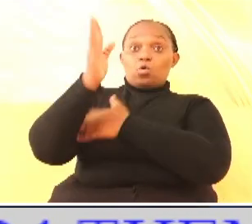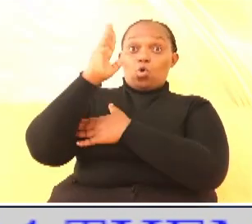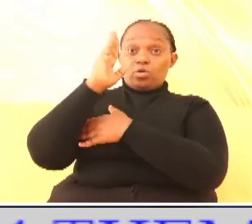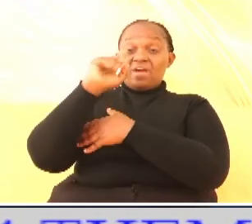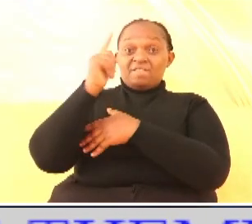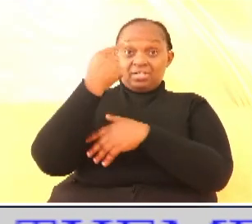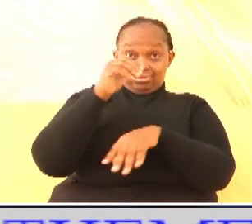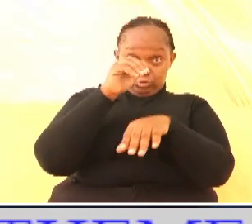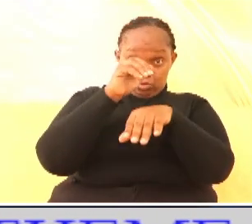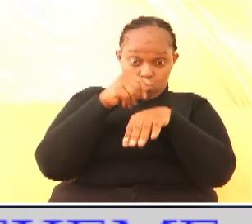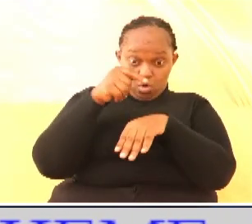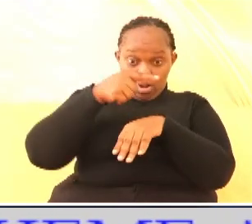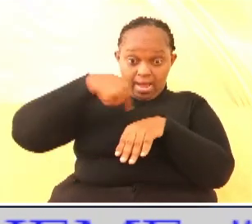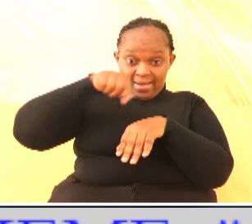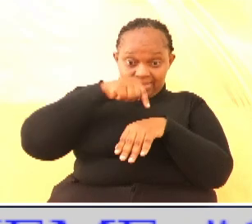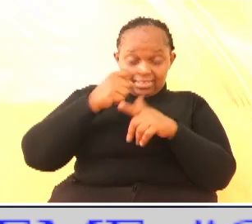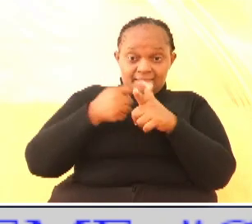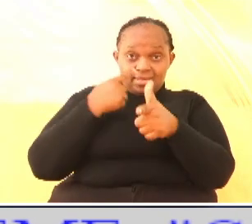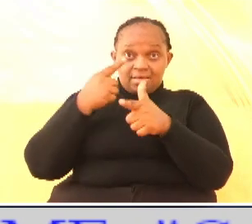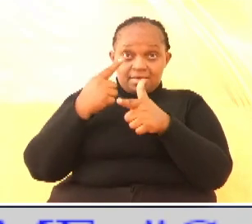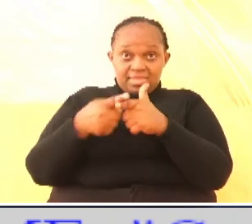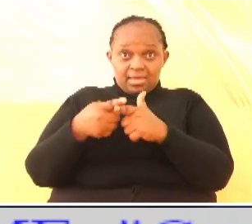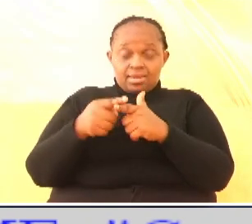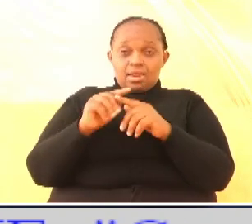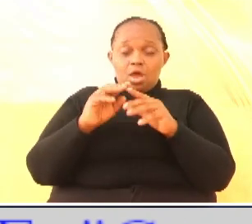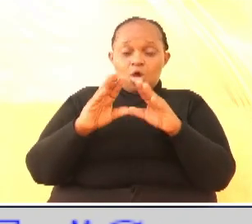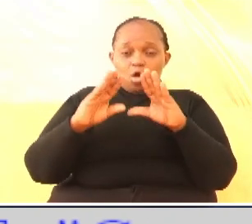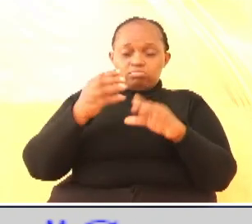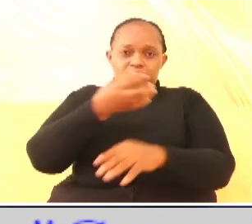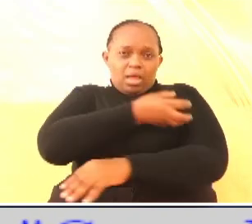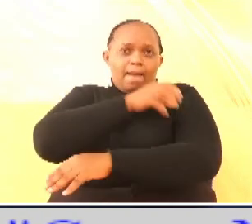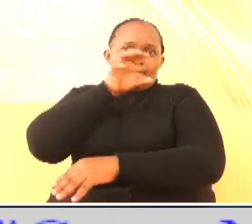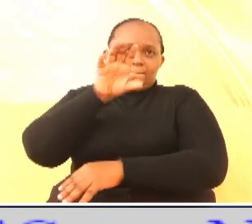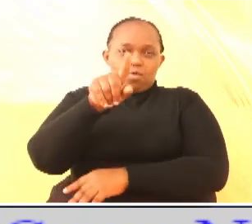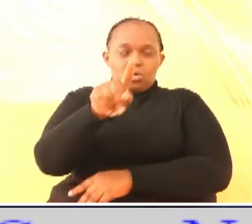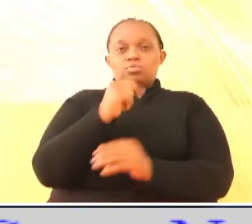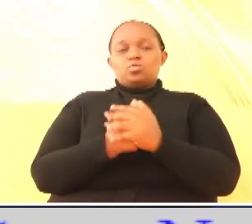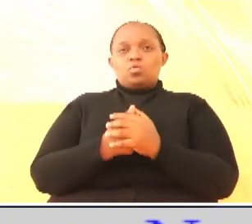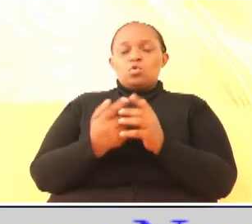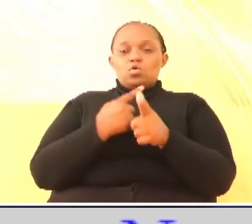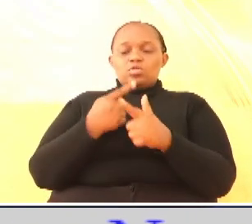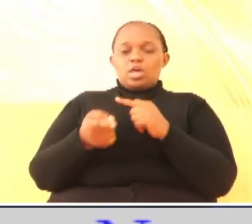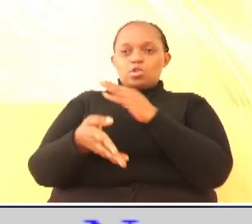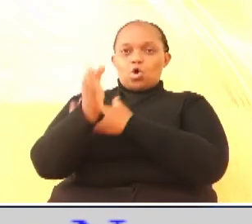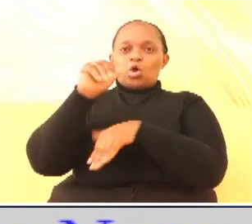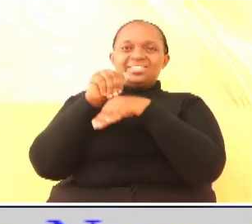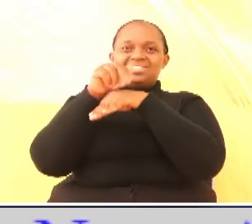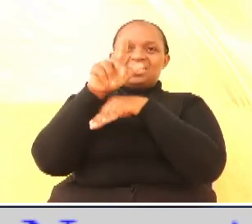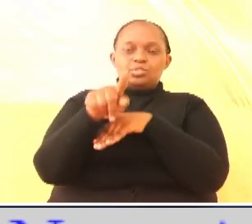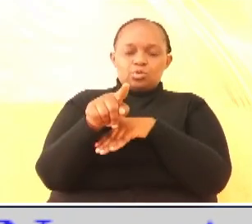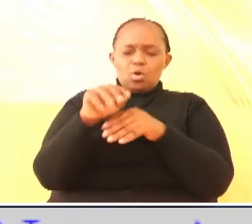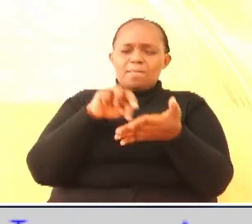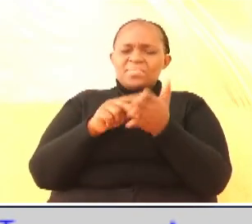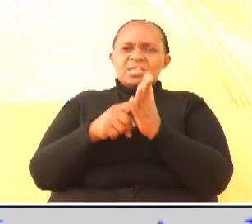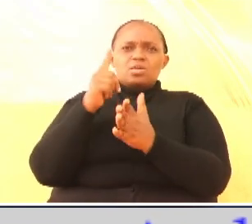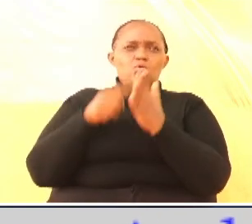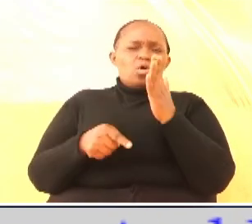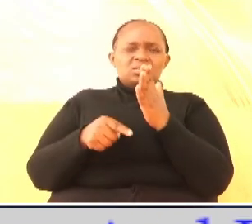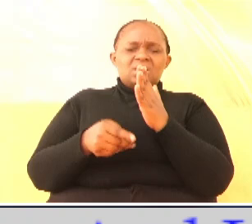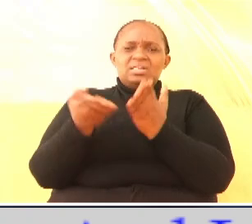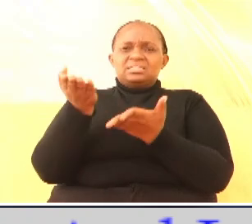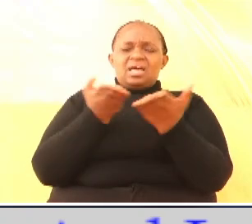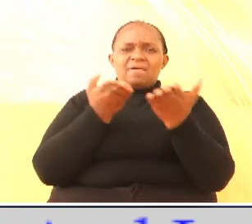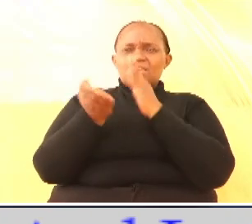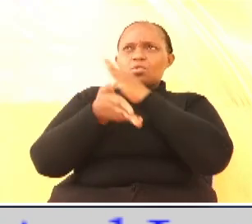anatuequip. Tunapata silaha za kufanya kazi, kisha anatutuma. Kwa hivyo kumtumikia Bwana si jambo